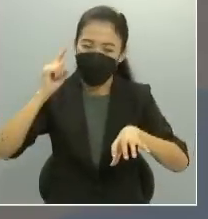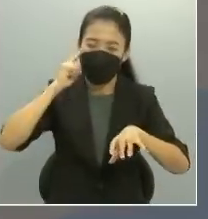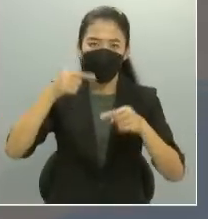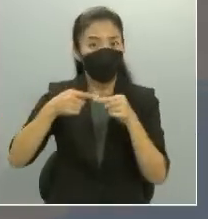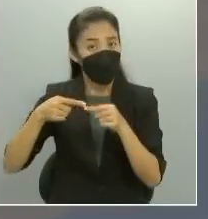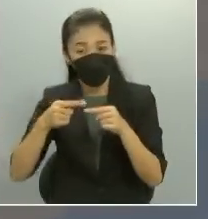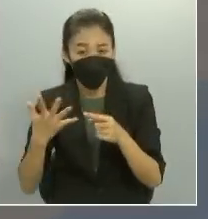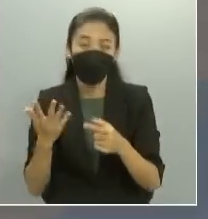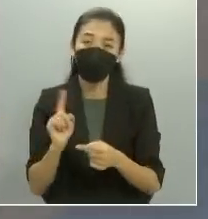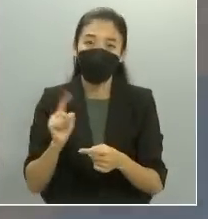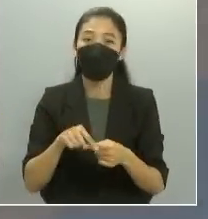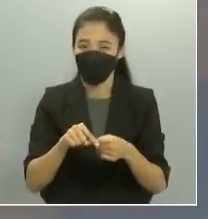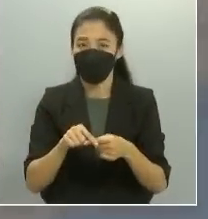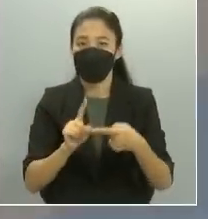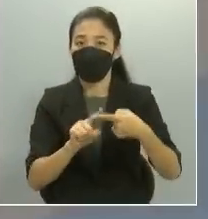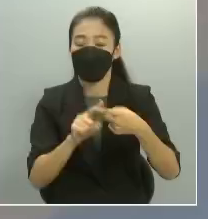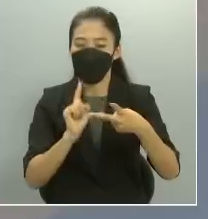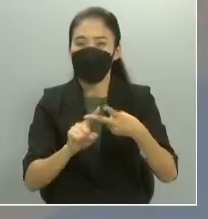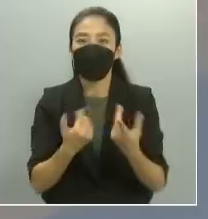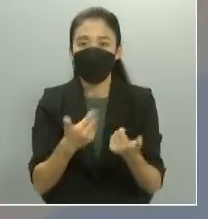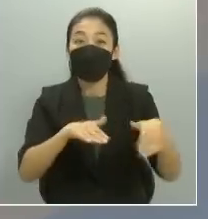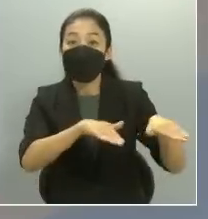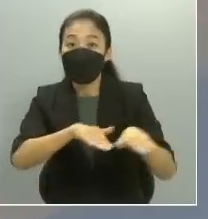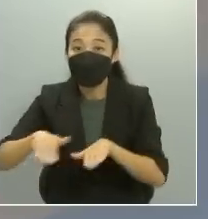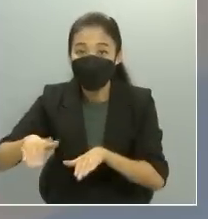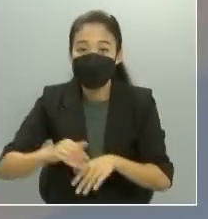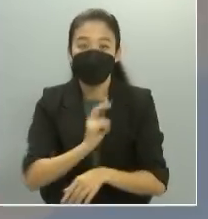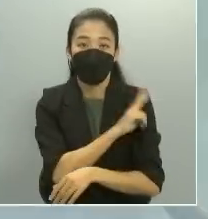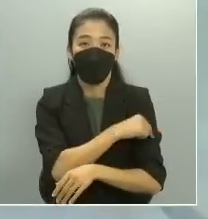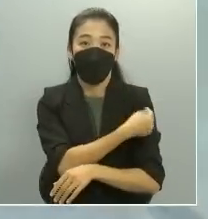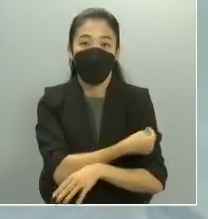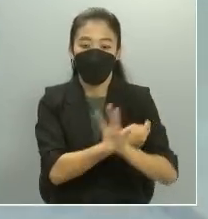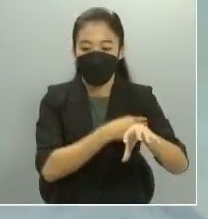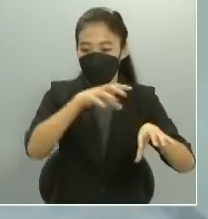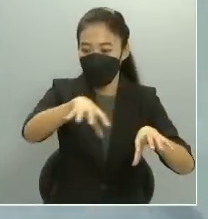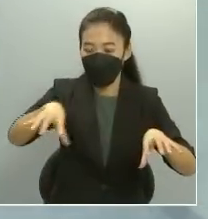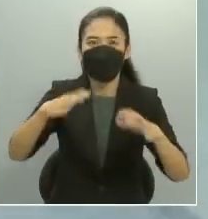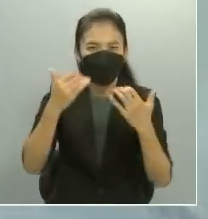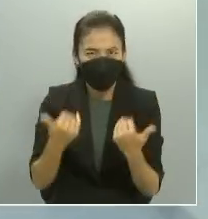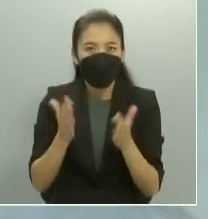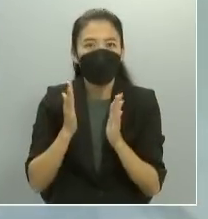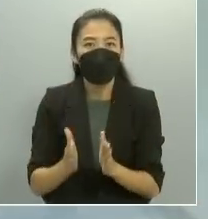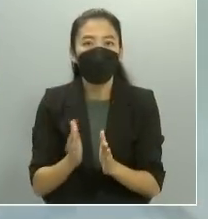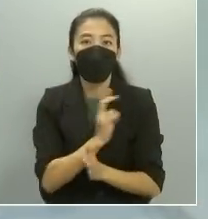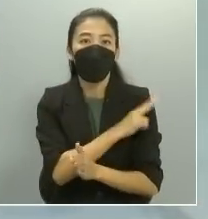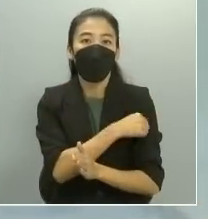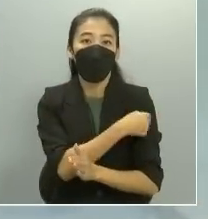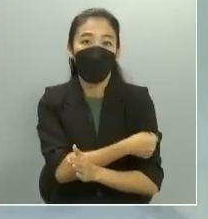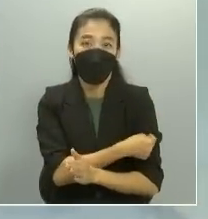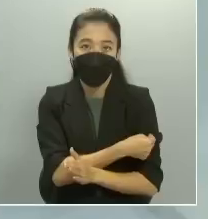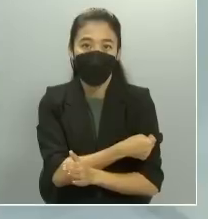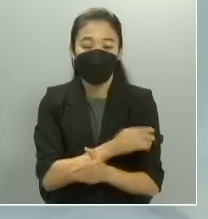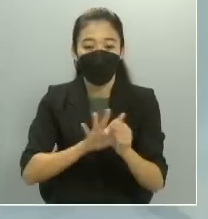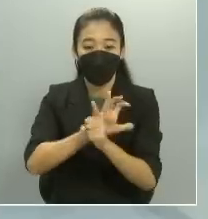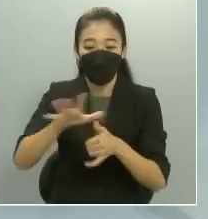พยาบาลใช่ไหมหมวยใช่ค่ะปัจจุบันนี้มีผู้ป่วยโควิชเข้ารับการรักษาที่โรงพยาบาลประมาณ 2,000กว่าไลน์ต่อวันนะ